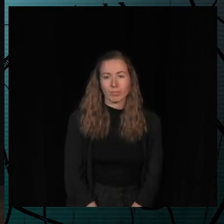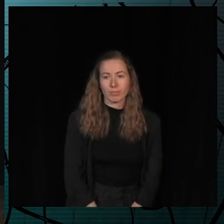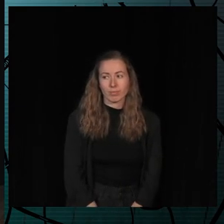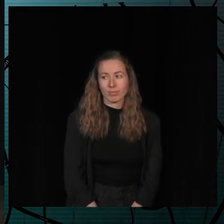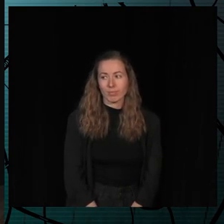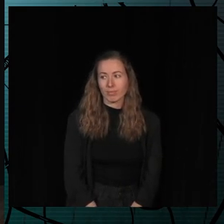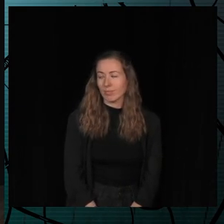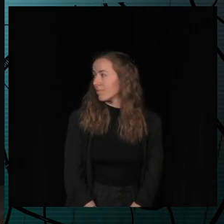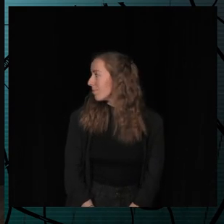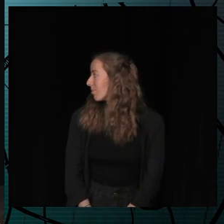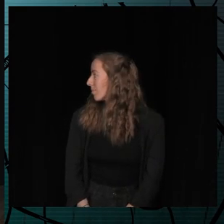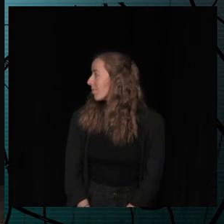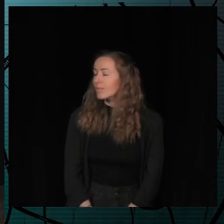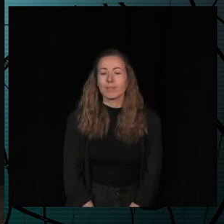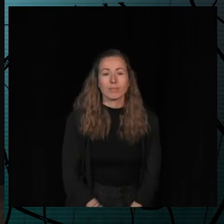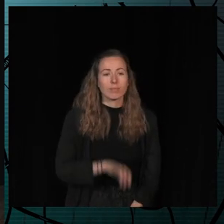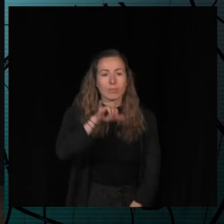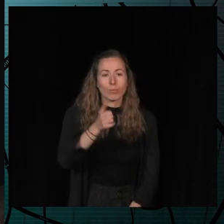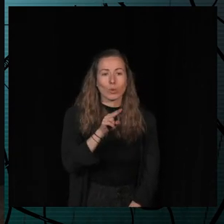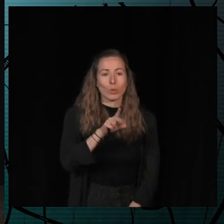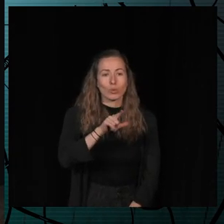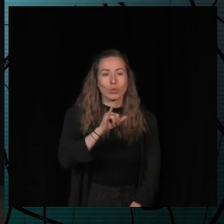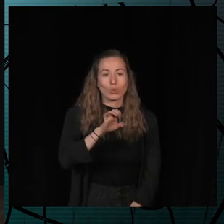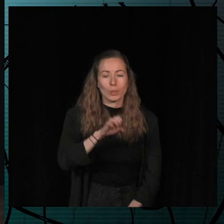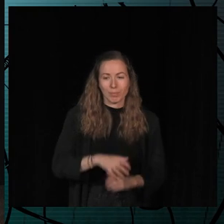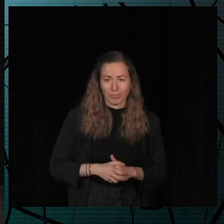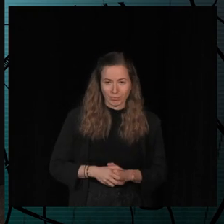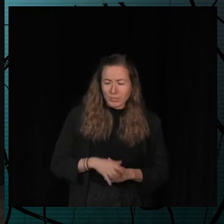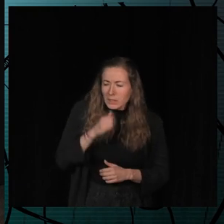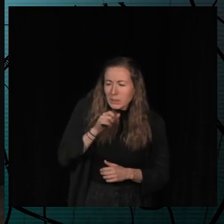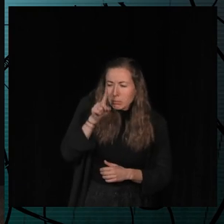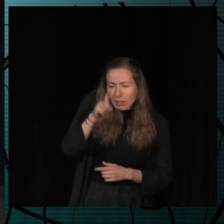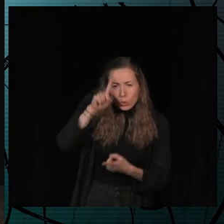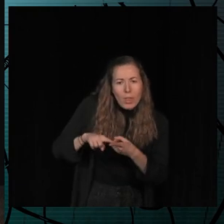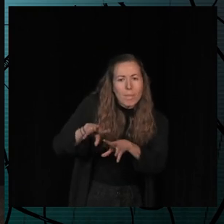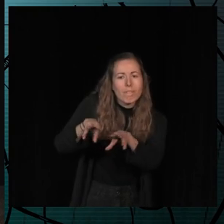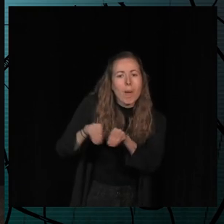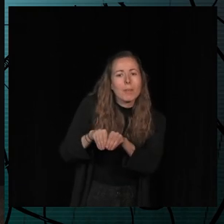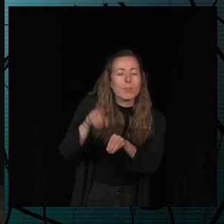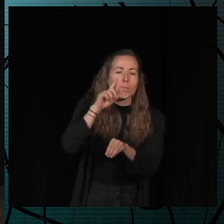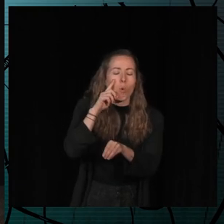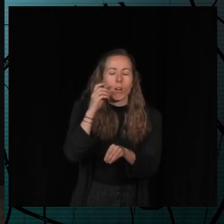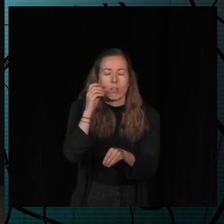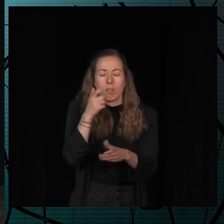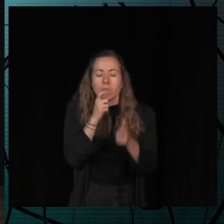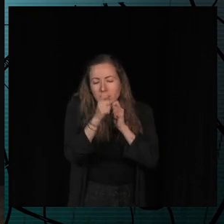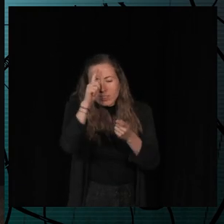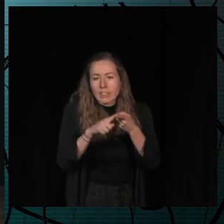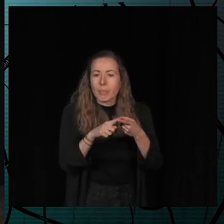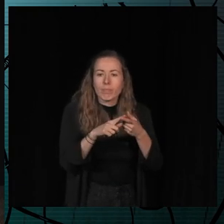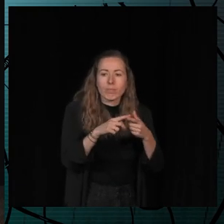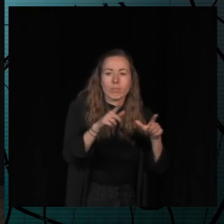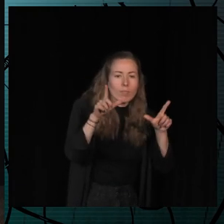quoi j'avais une petite question par rapport à la famille parce qu'on parle des effets des écrans et de jeux vidéos